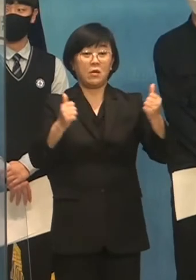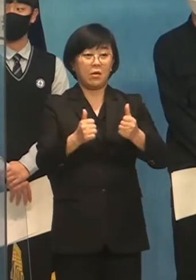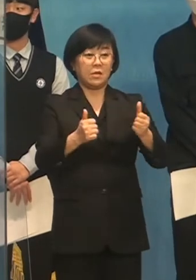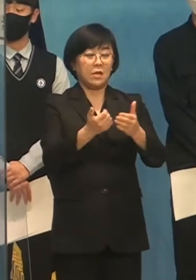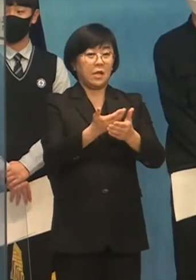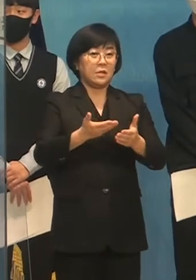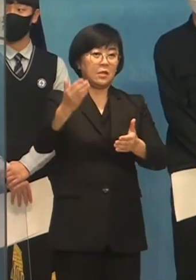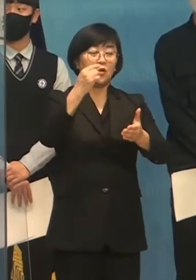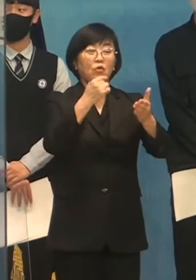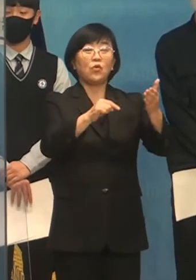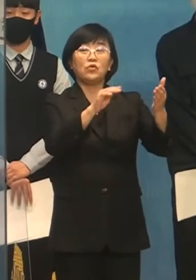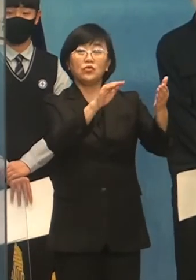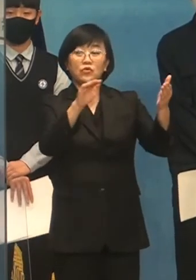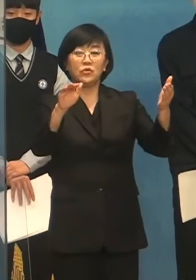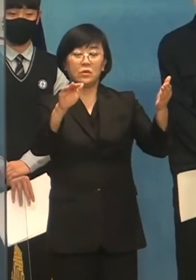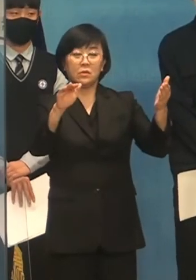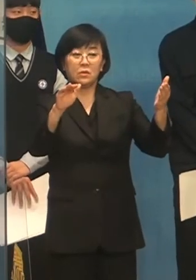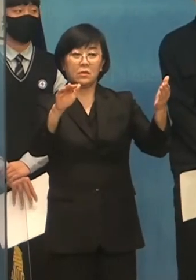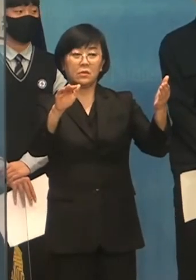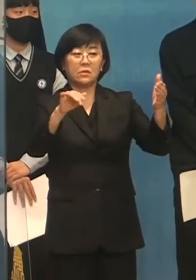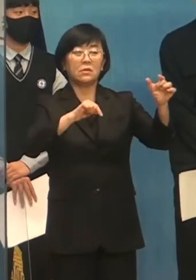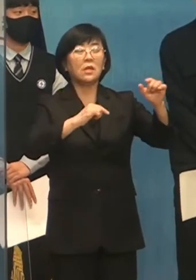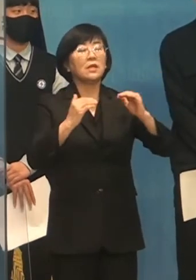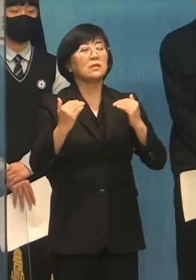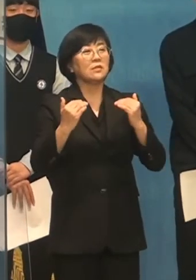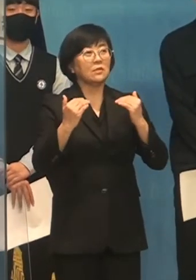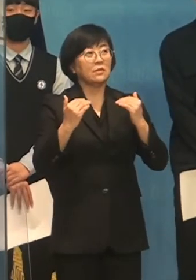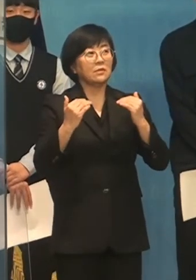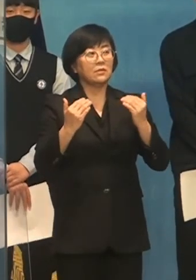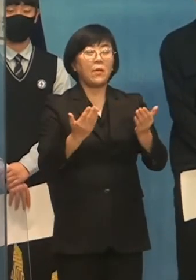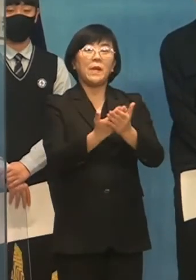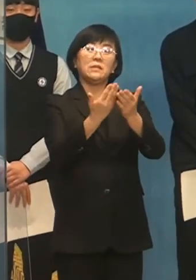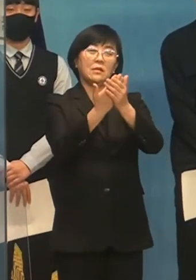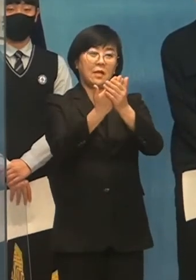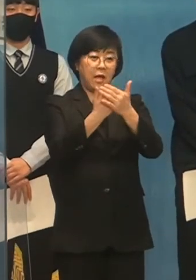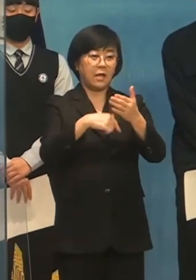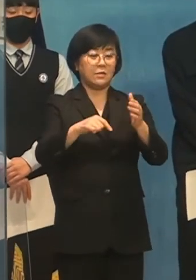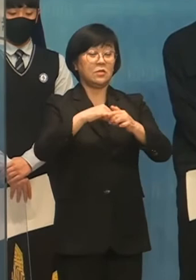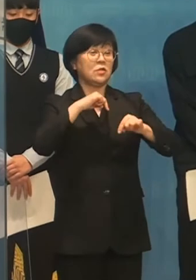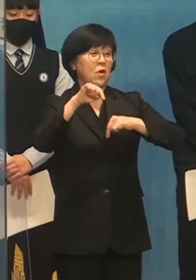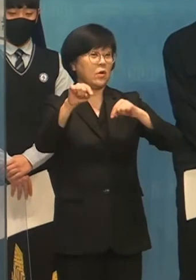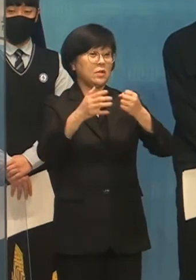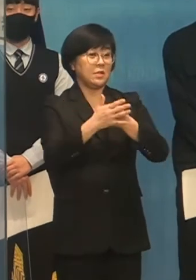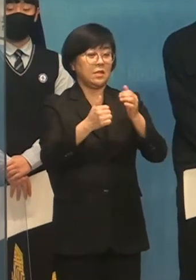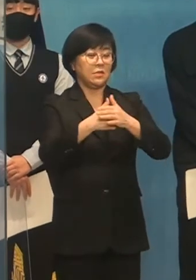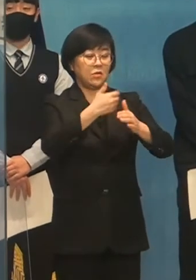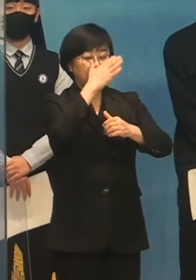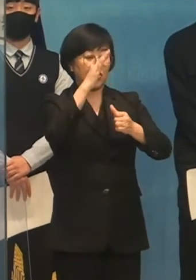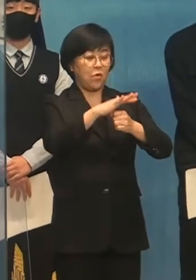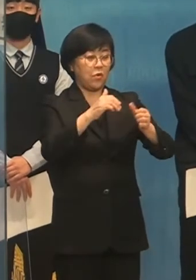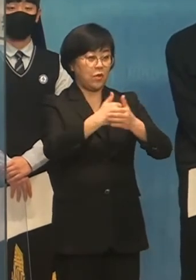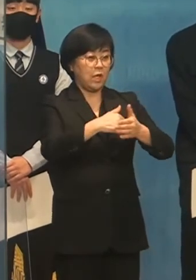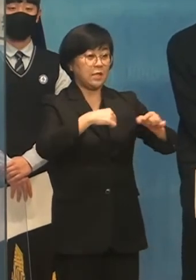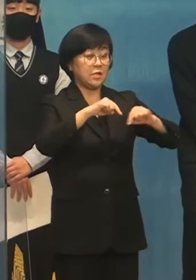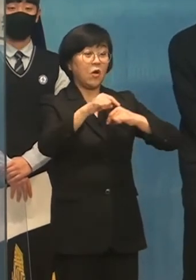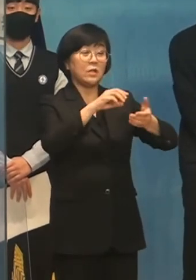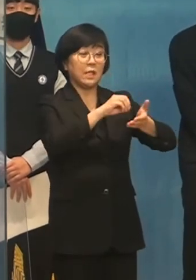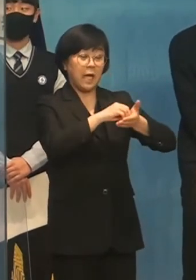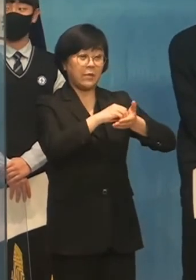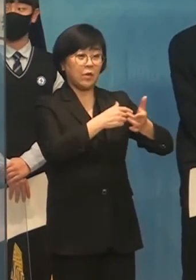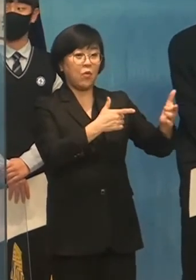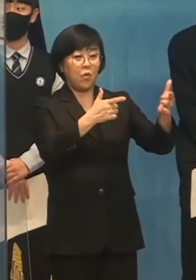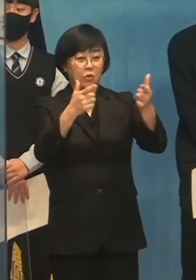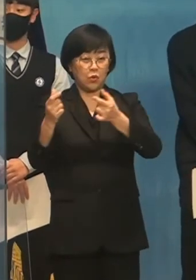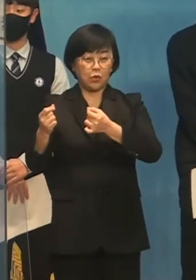교육 수준과 성숙한 정치, 사회적 판단을 고려해서 청소년의 정당 가입을 허용해야 한다고